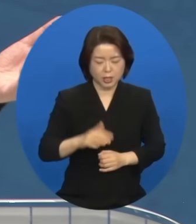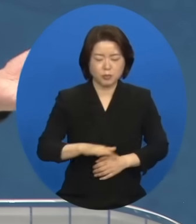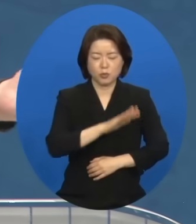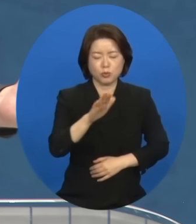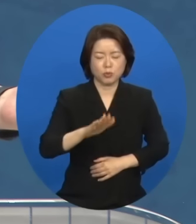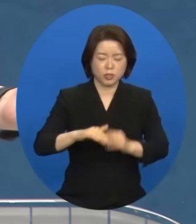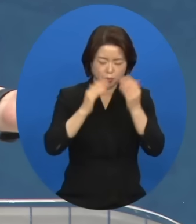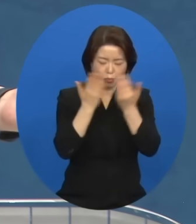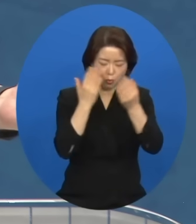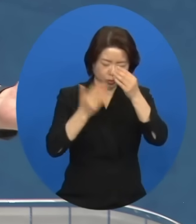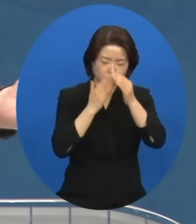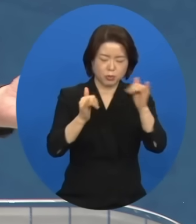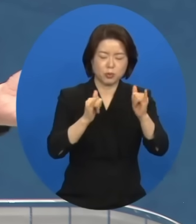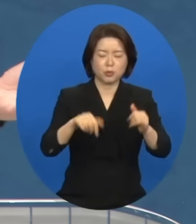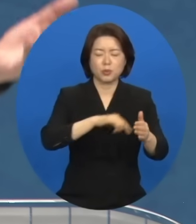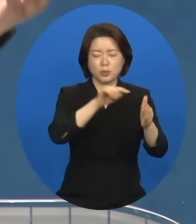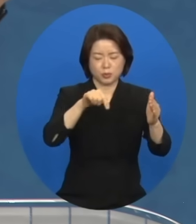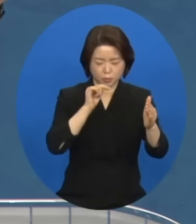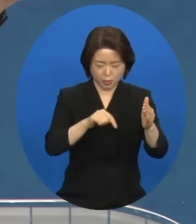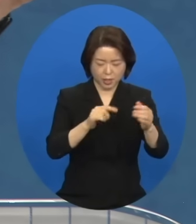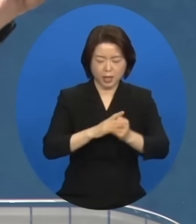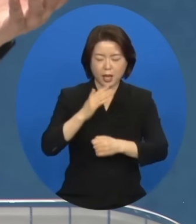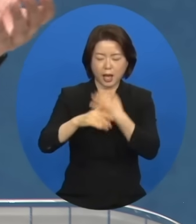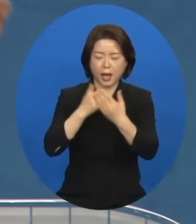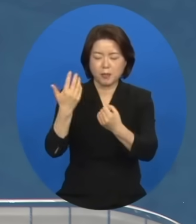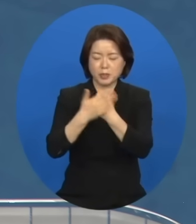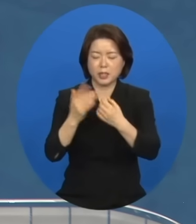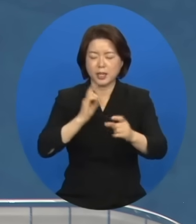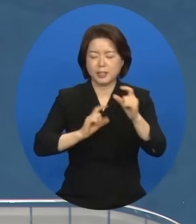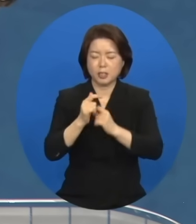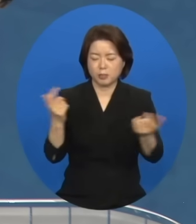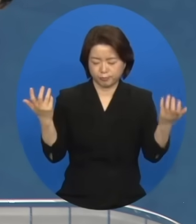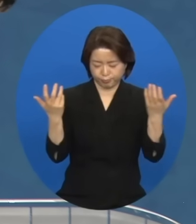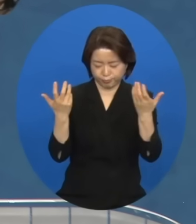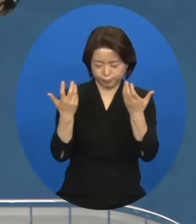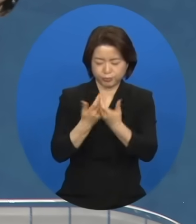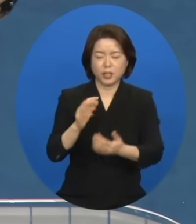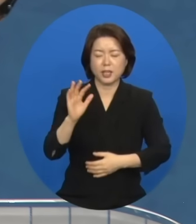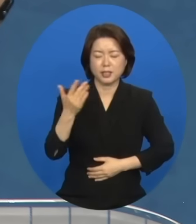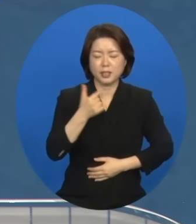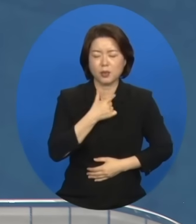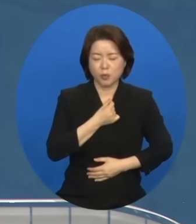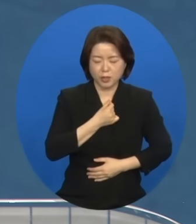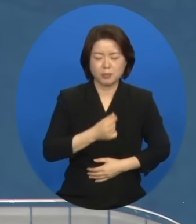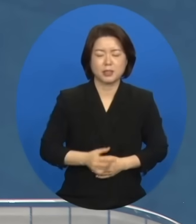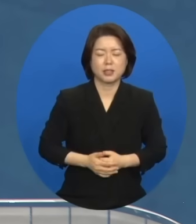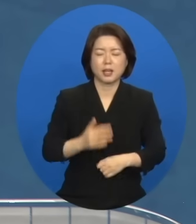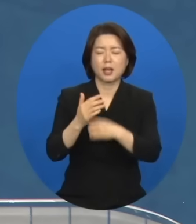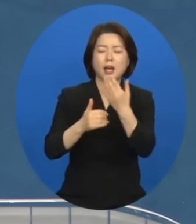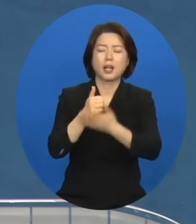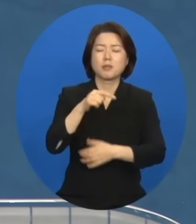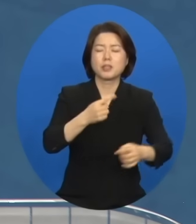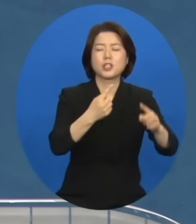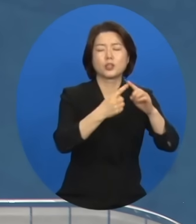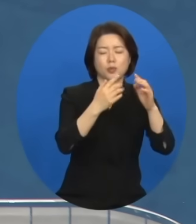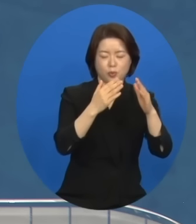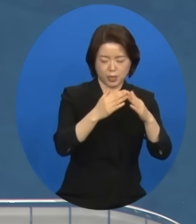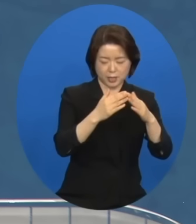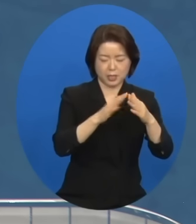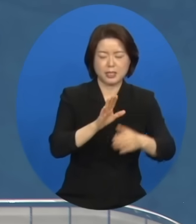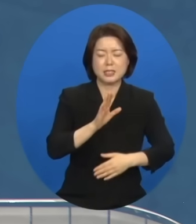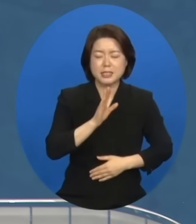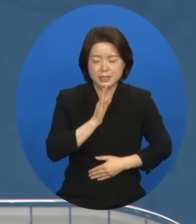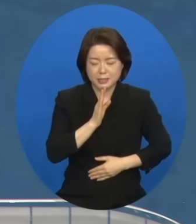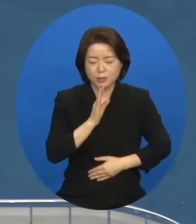목자교회 모든 성도들의 삶 속에 하나님의 은혜가 더 풍성하게 되기를 원하며 하나님, 이 교회가